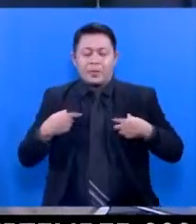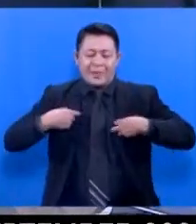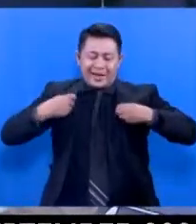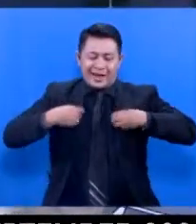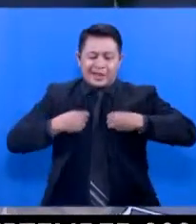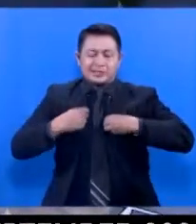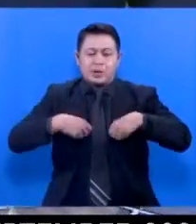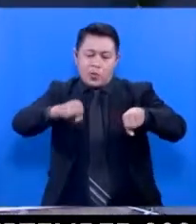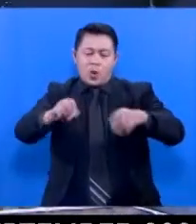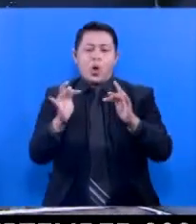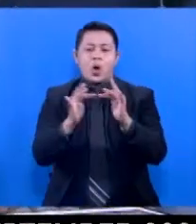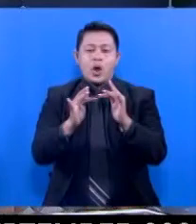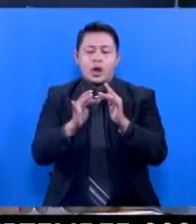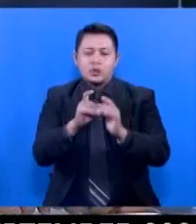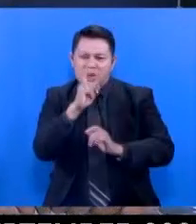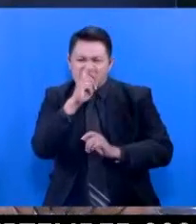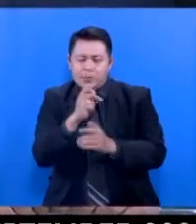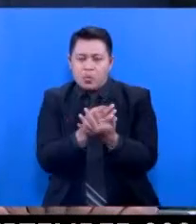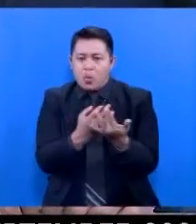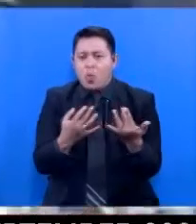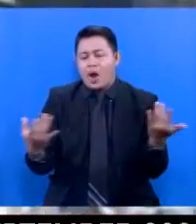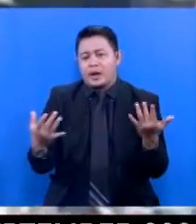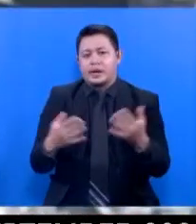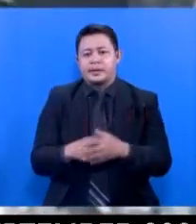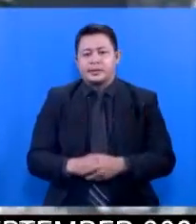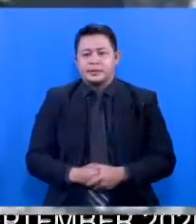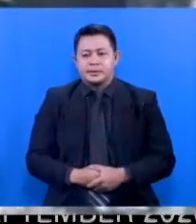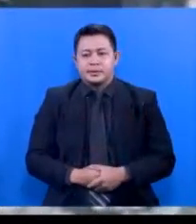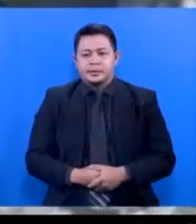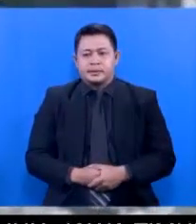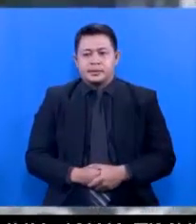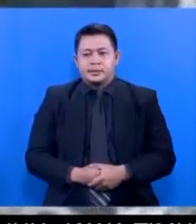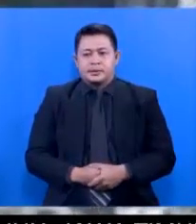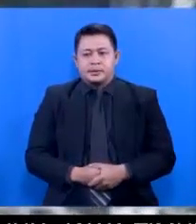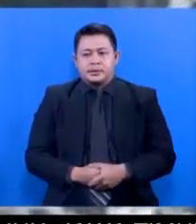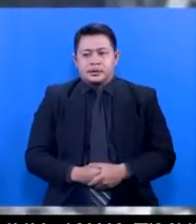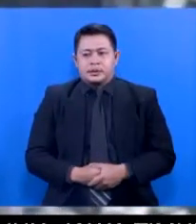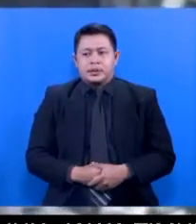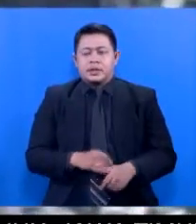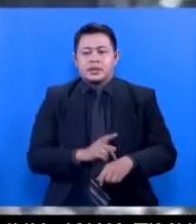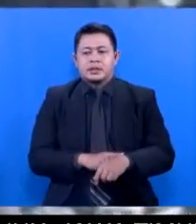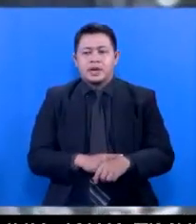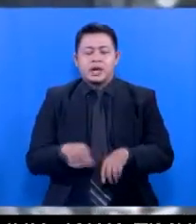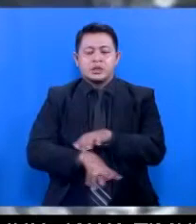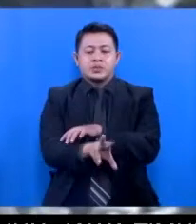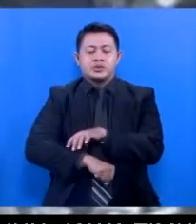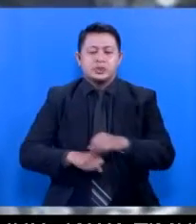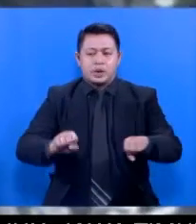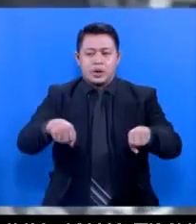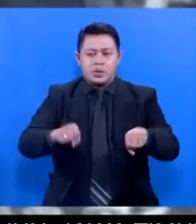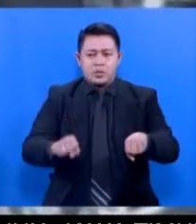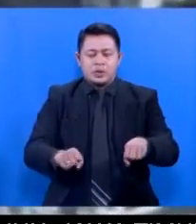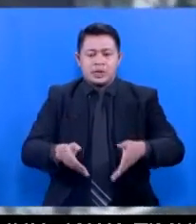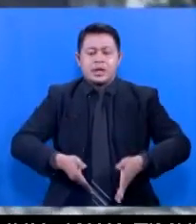online dan diduga untuk mengelabui warga ketika beraksi Hai detik-detik aksi pencurian kendaraan bermotor